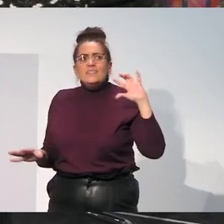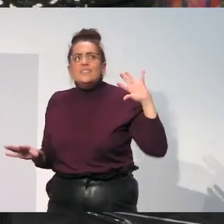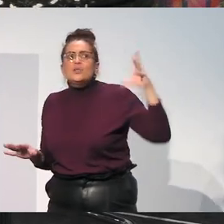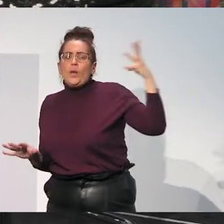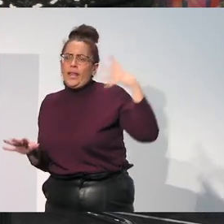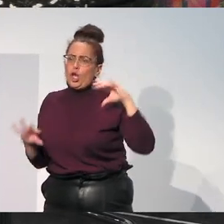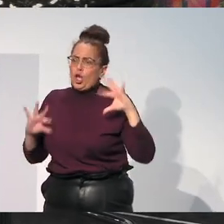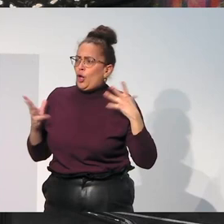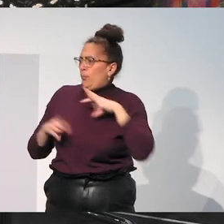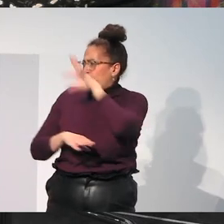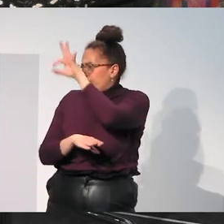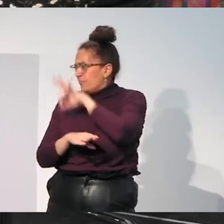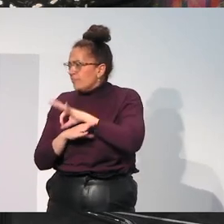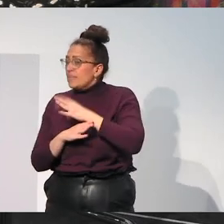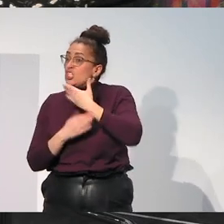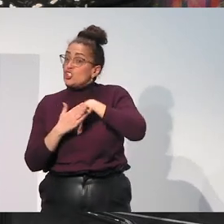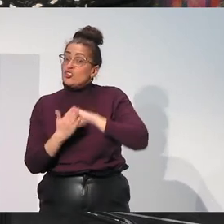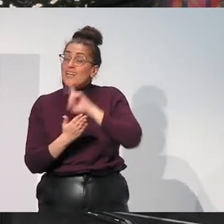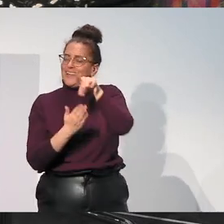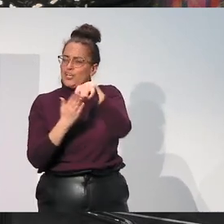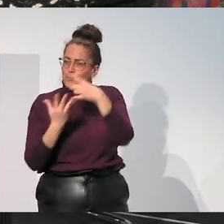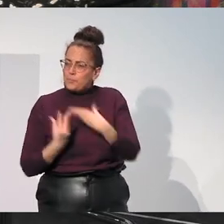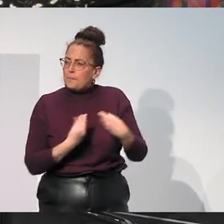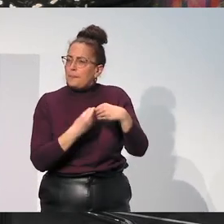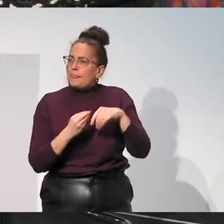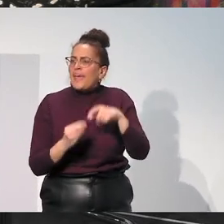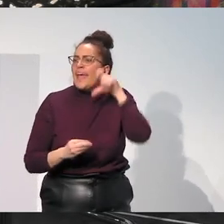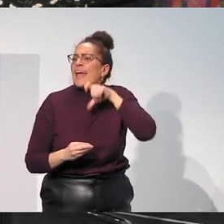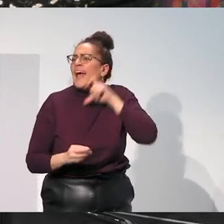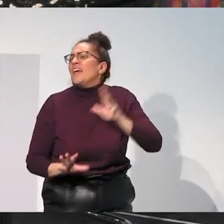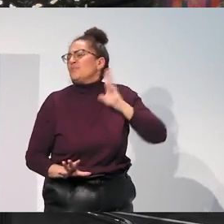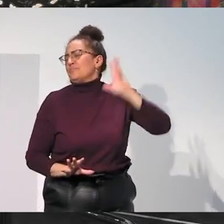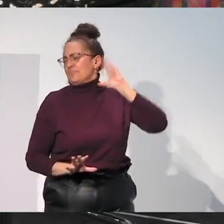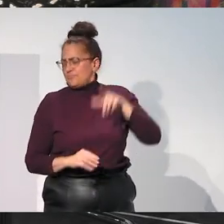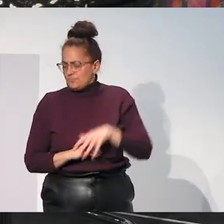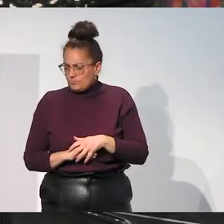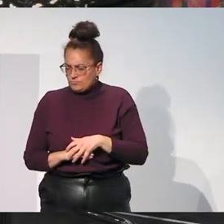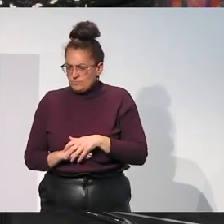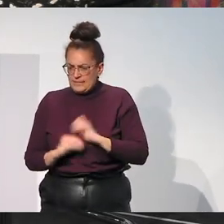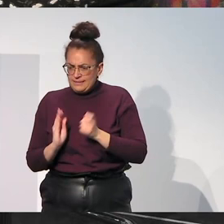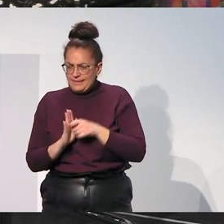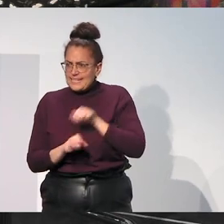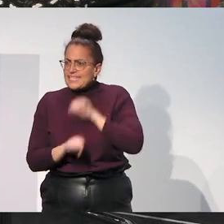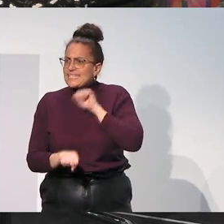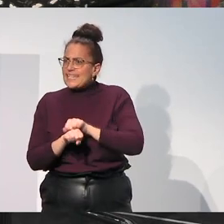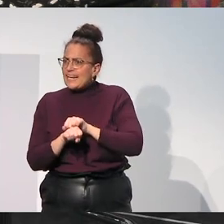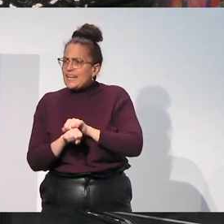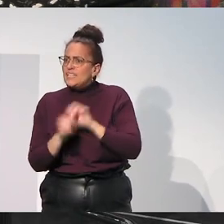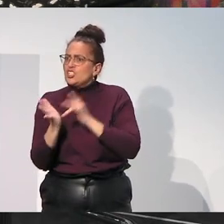premiers à avoir compris ça, puisqu'ils essayent, au début de l'architecture solaire, donc c'est au 5e siècle avant Jésus-Christ,